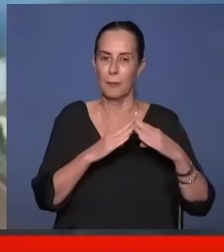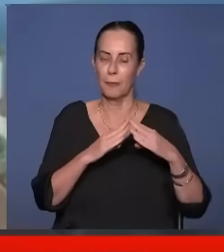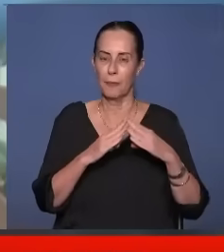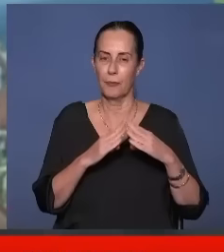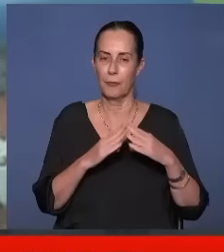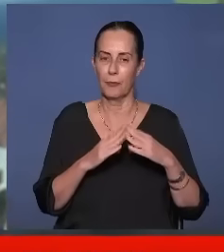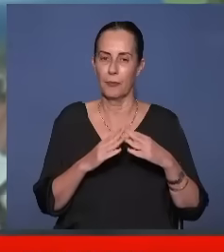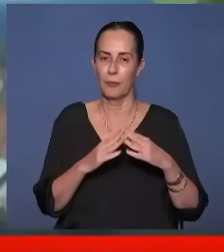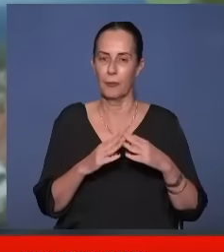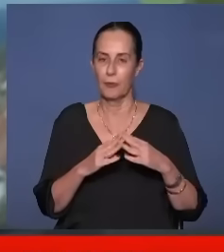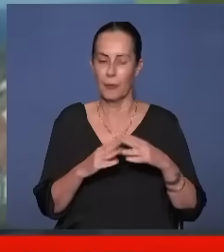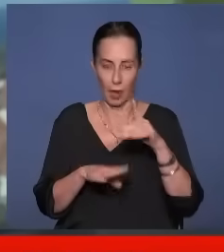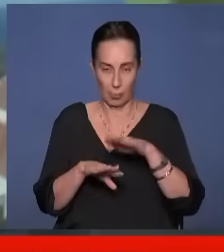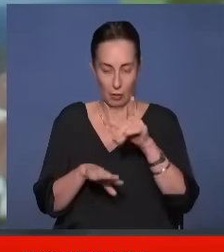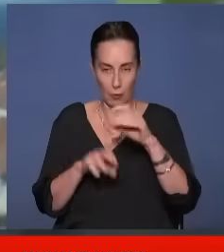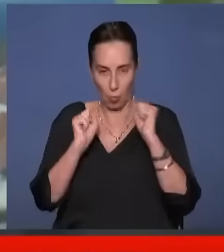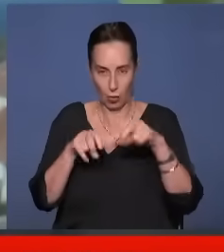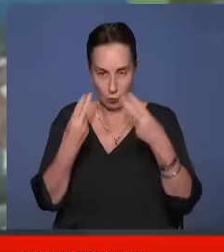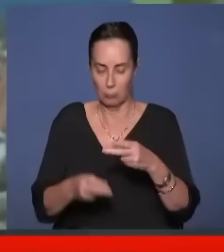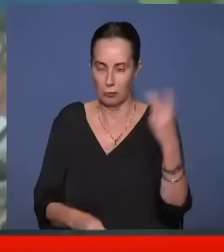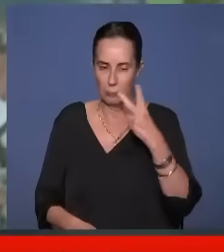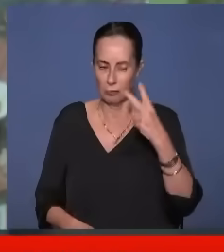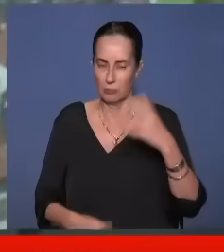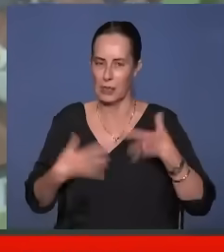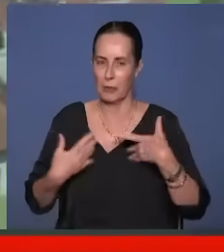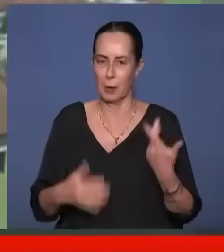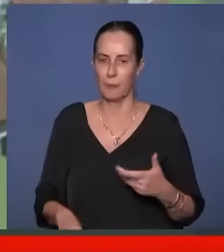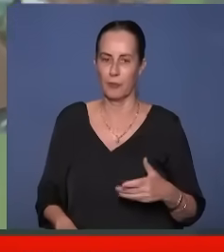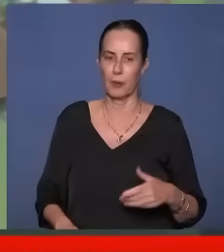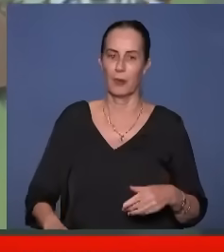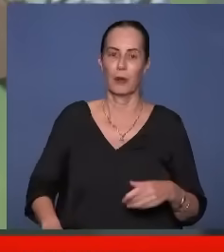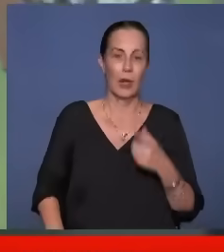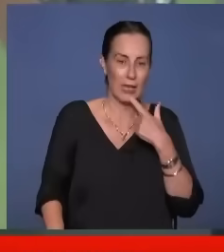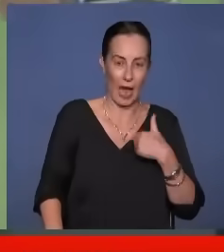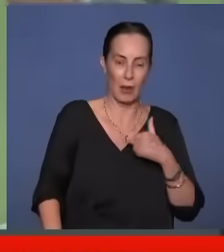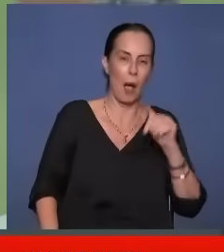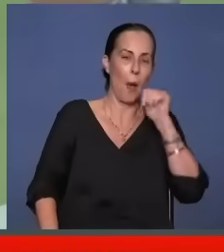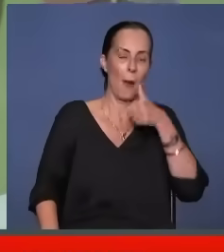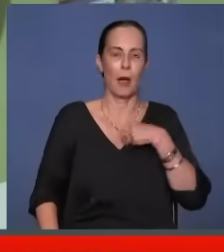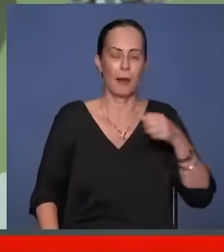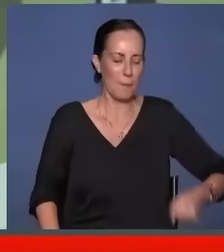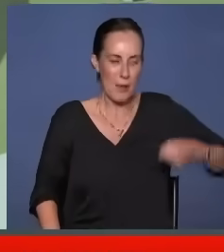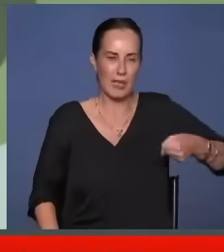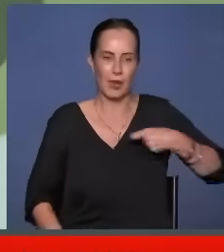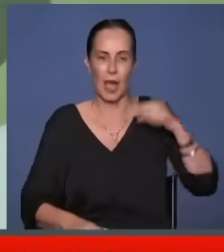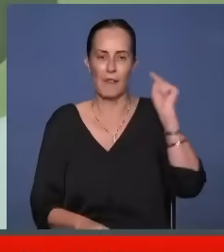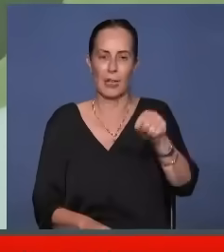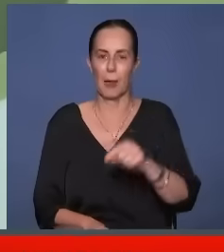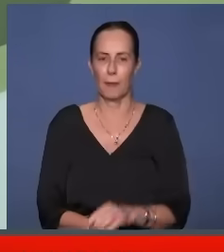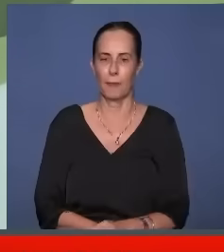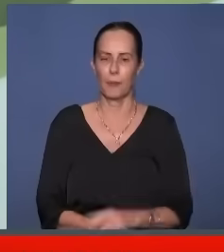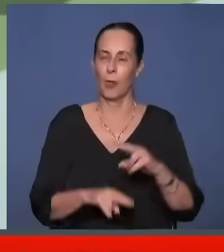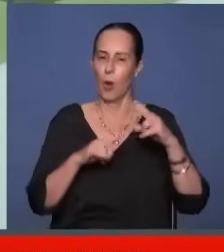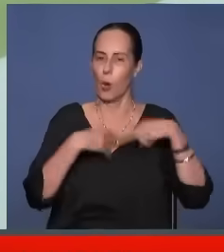היישובים. אתם הייתם חוזרים? בשמחה. אם יגידו לי כן, אם מחר לוקח מזוודה ואוהל, הולך לגור